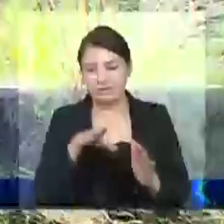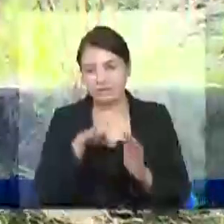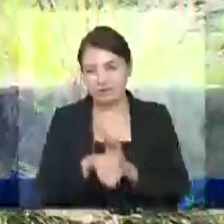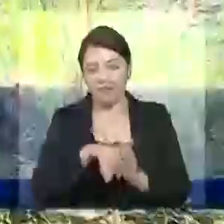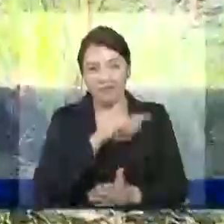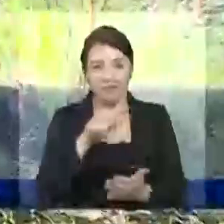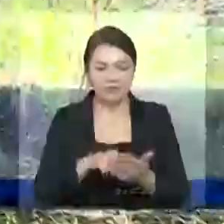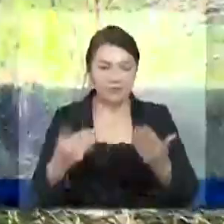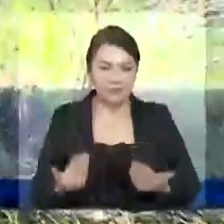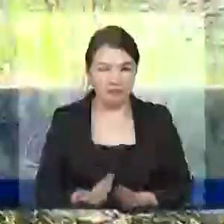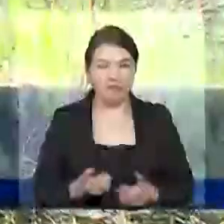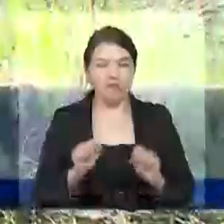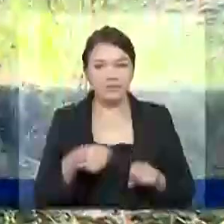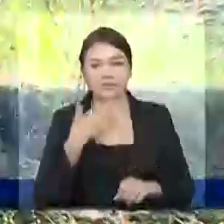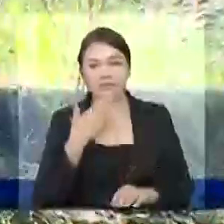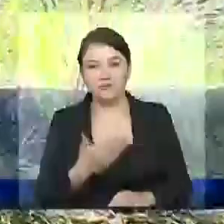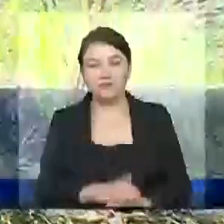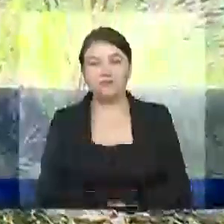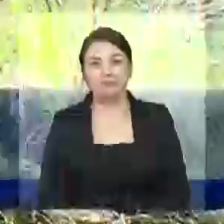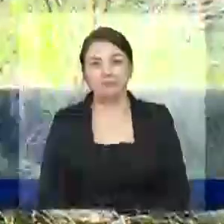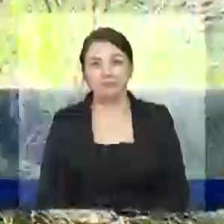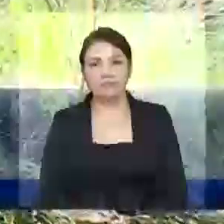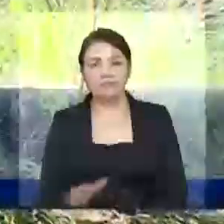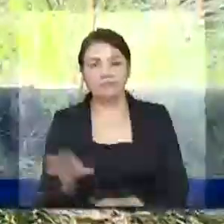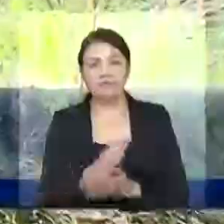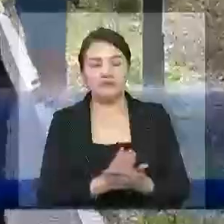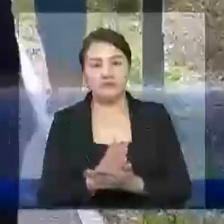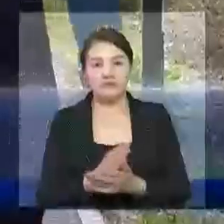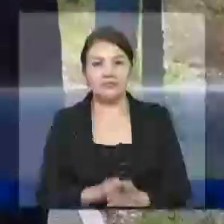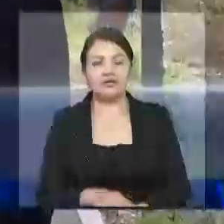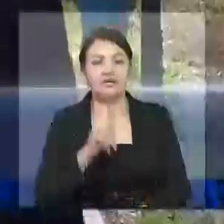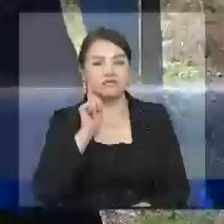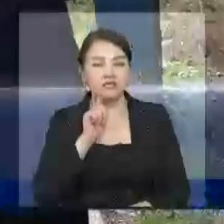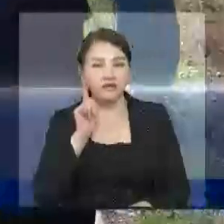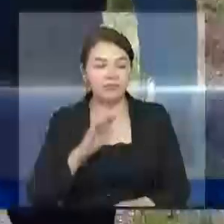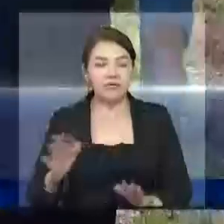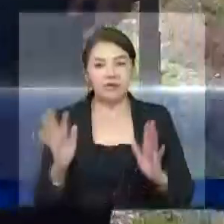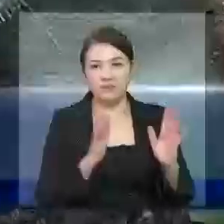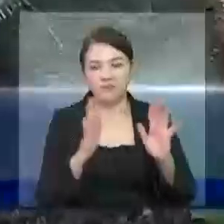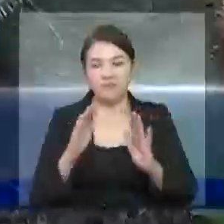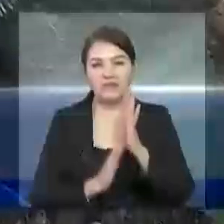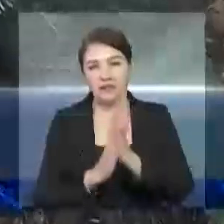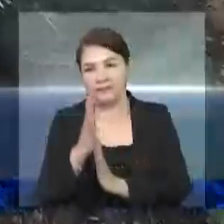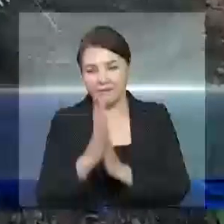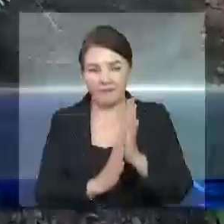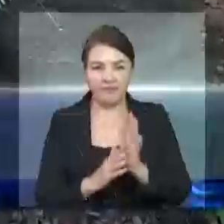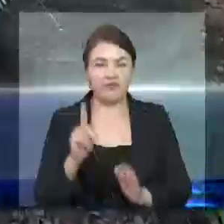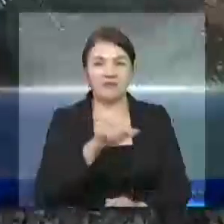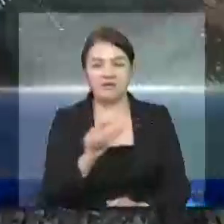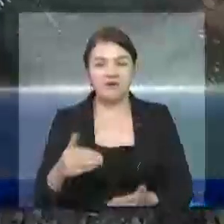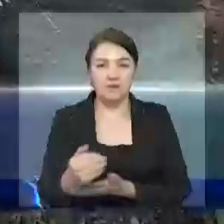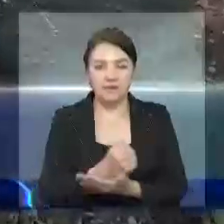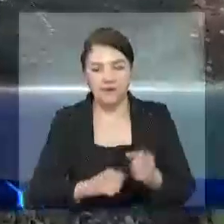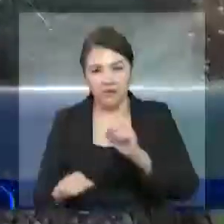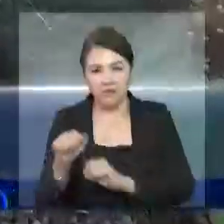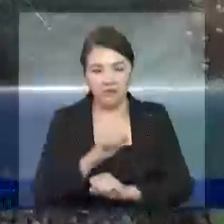дополнительные вопросы у жителей, они обращаются, но все службы ориентированы. Зеленая зона в триатлон-парке заросла сорняками. Около 100 человек убрали